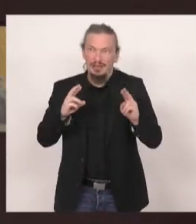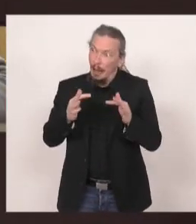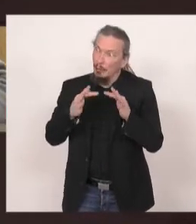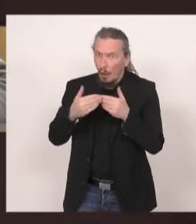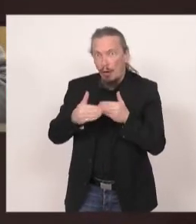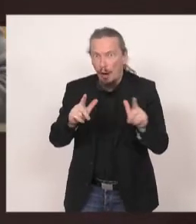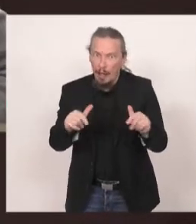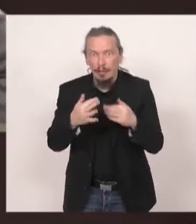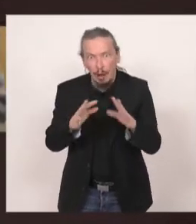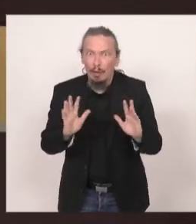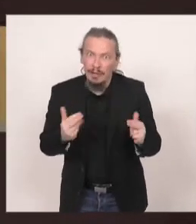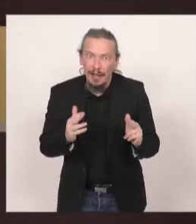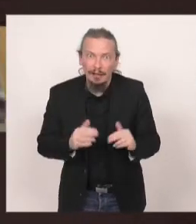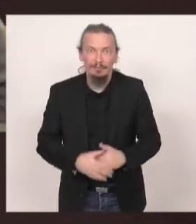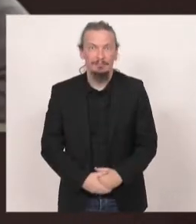vous.